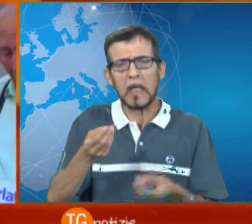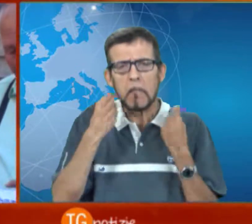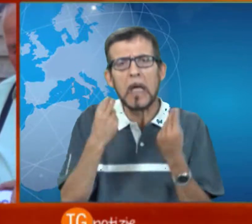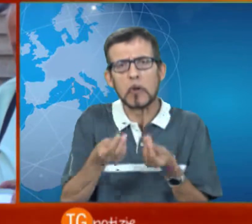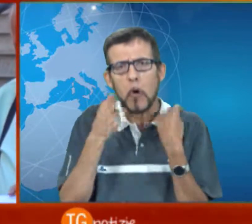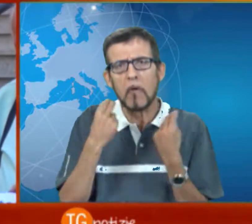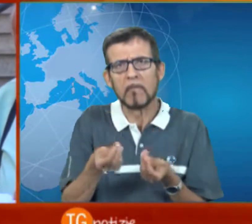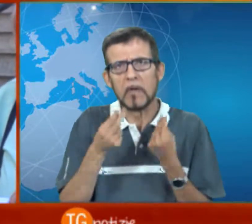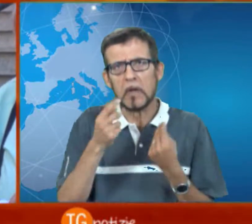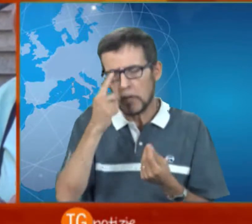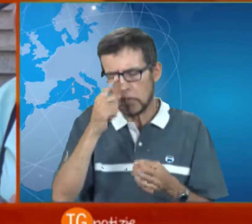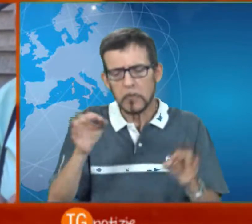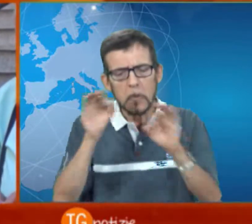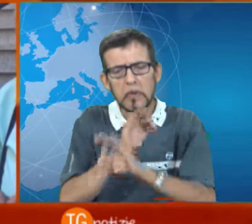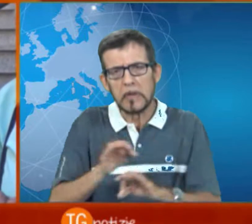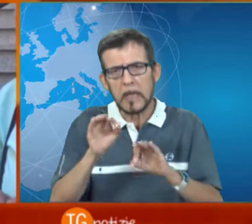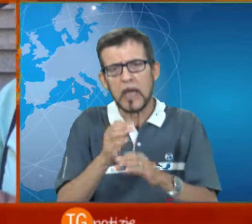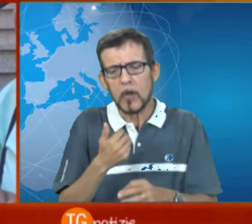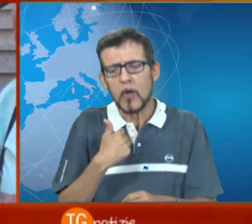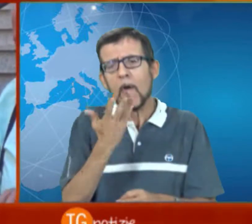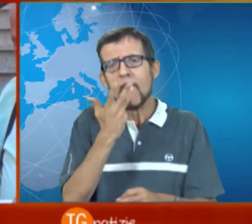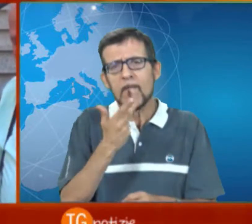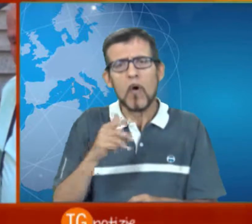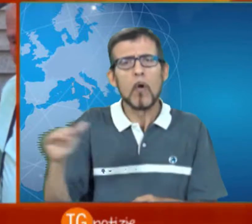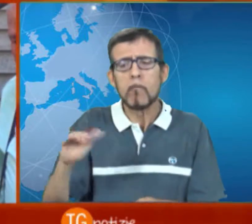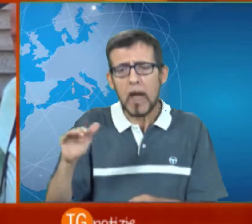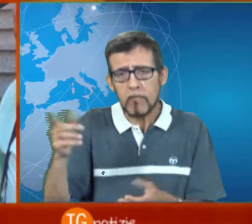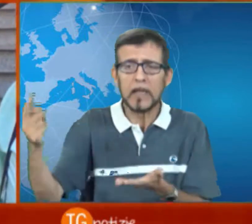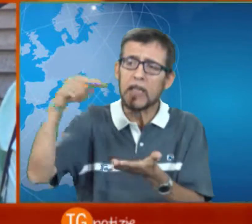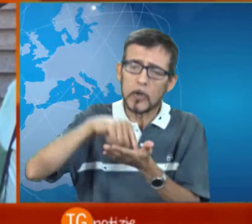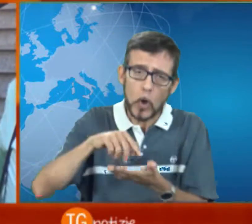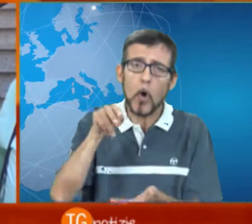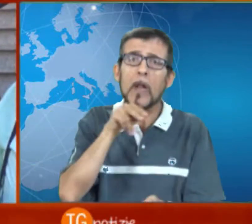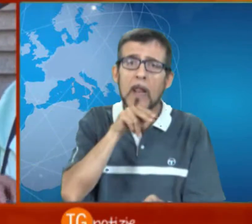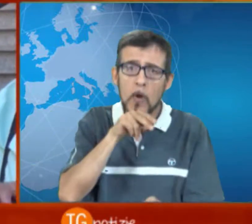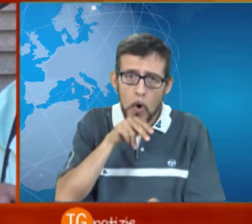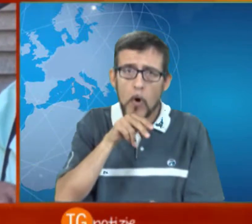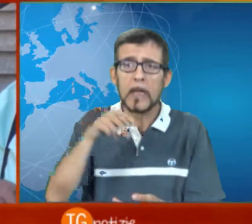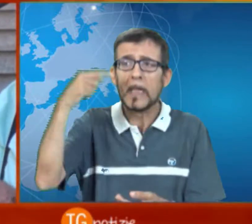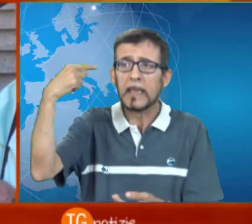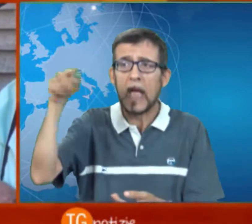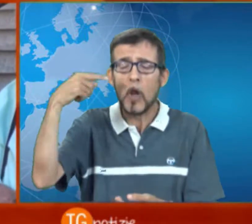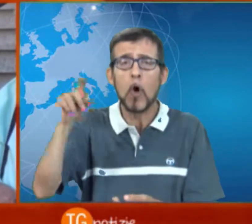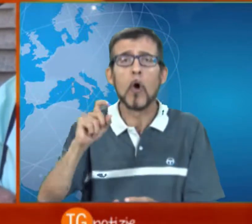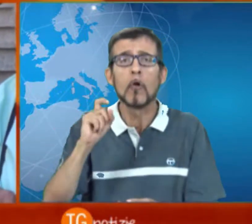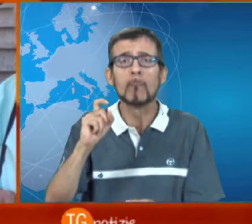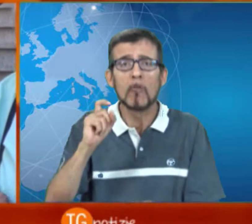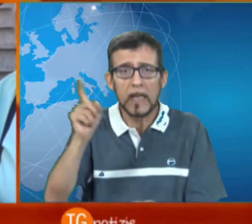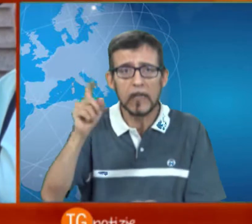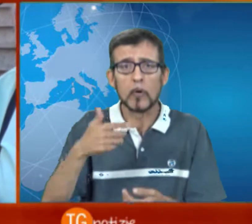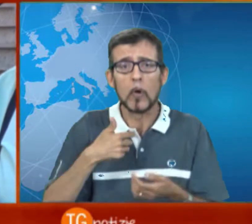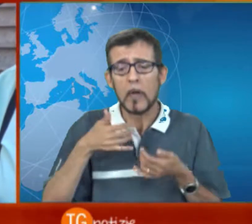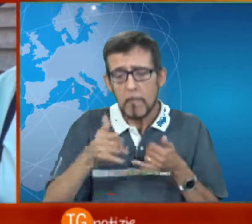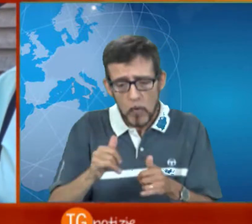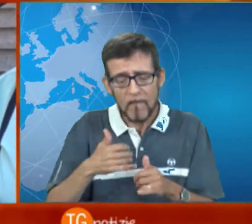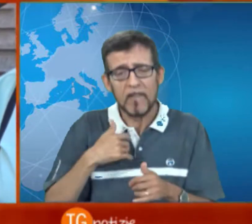so. Io voglio che i bambini ritornino dai nonni e dai loro genitori, mio figlio con